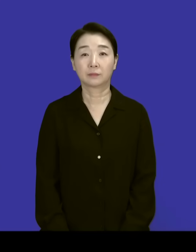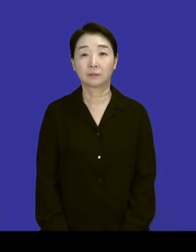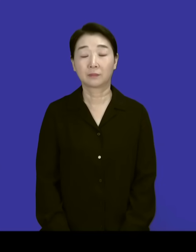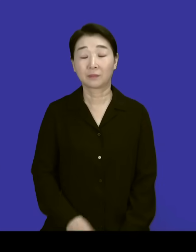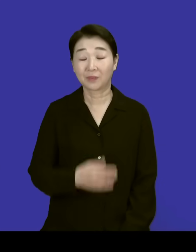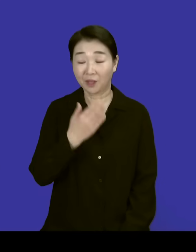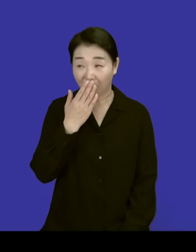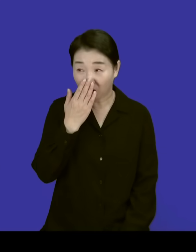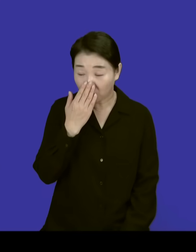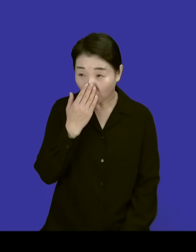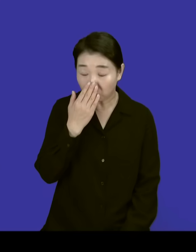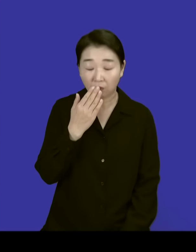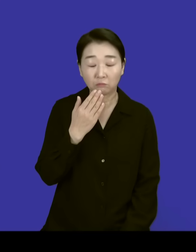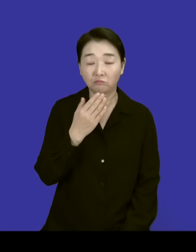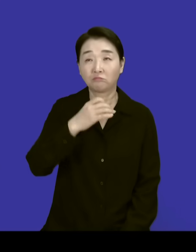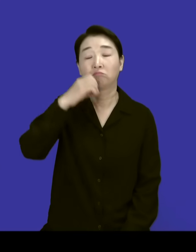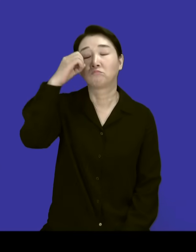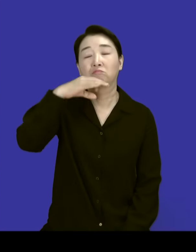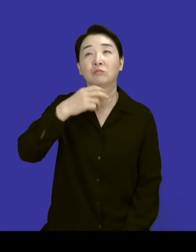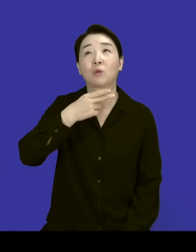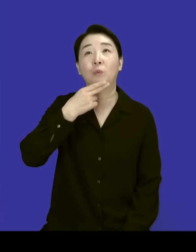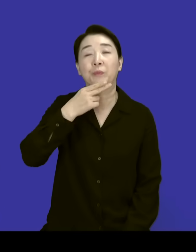겸손을 잠깐 잃고 가다가